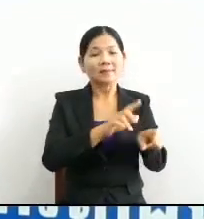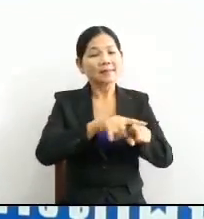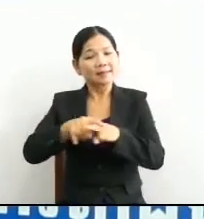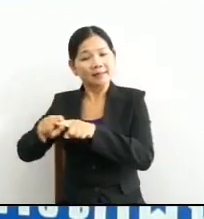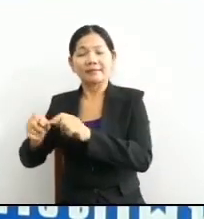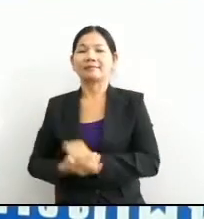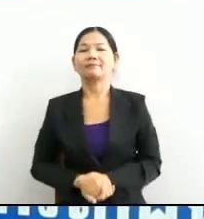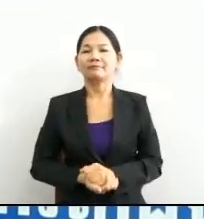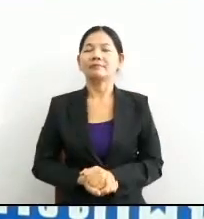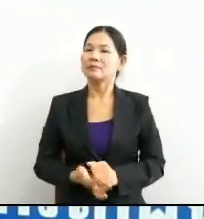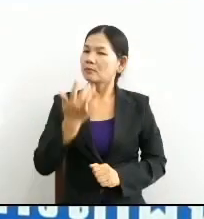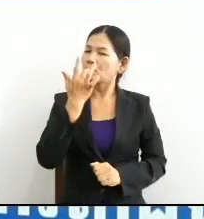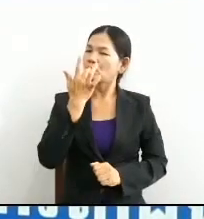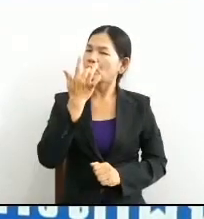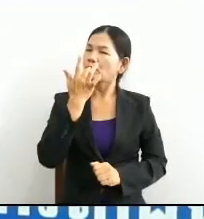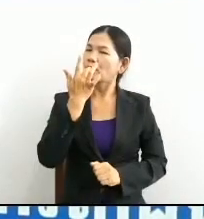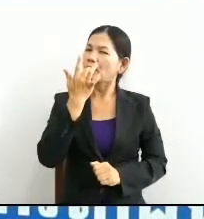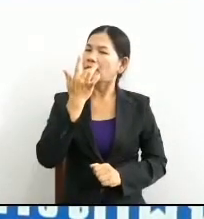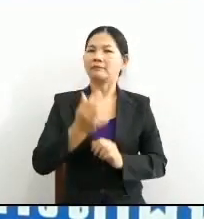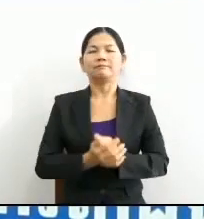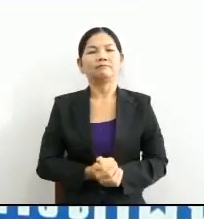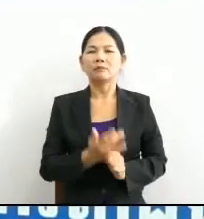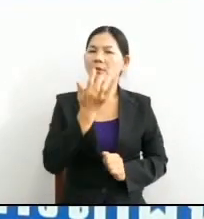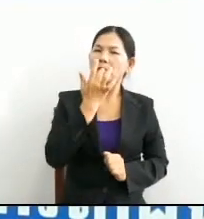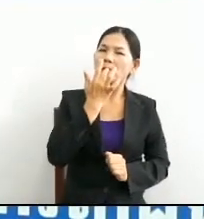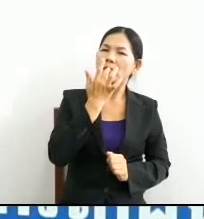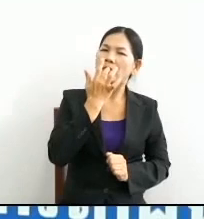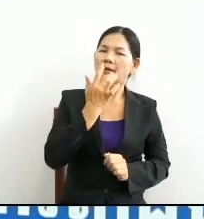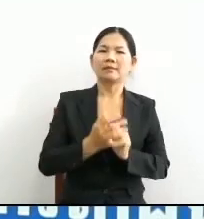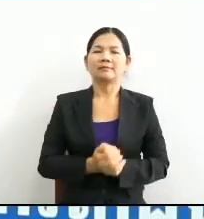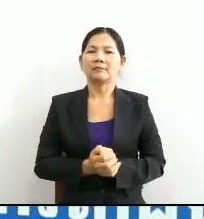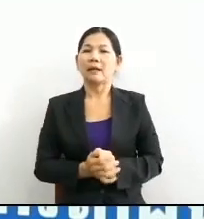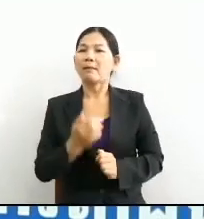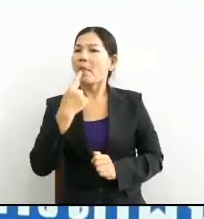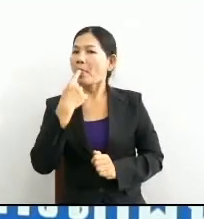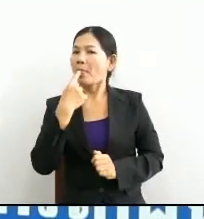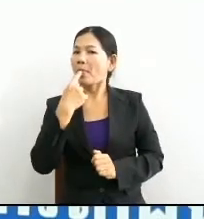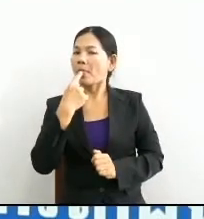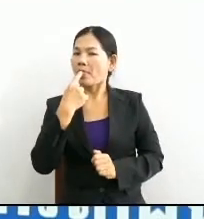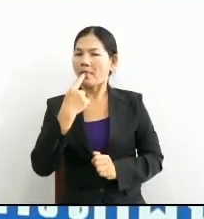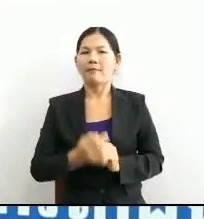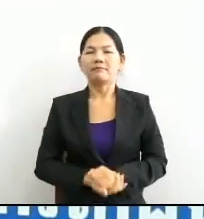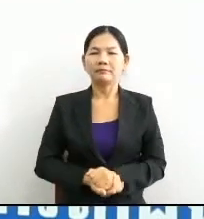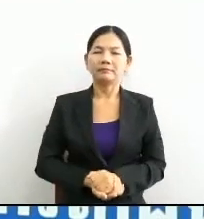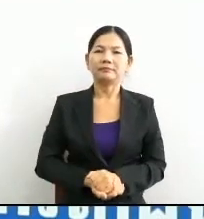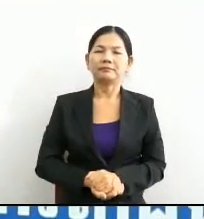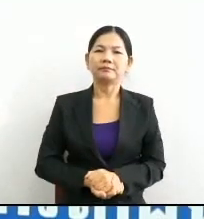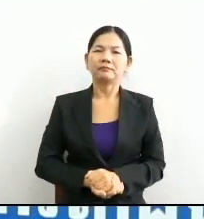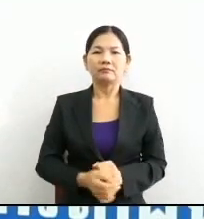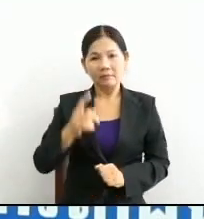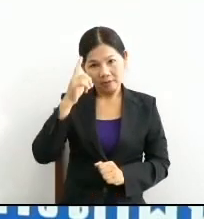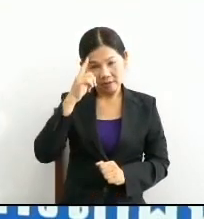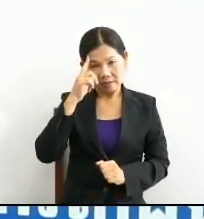nọt chẳng rô nó mình thấy xong phó phái phái đài ta nâng chi bà hà cứ ẩn đà nè con nè